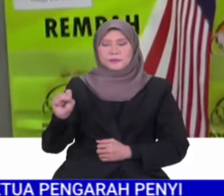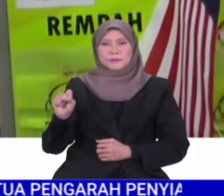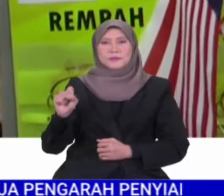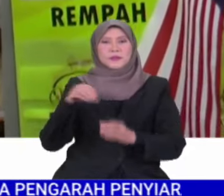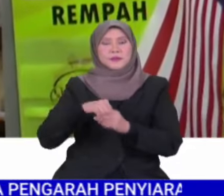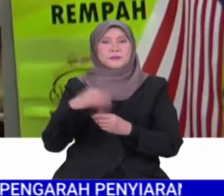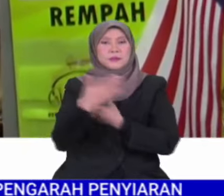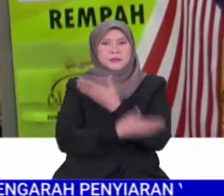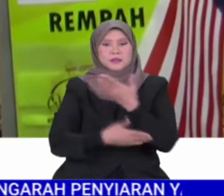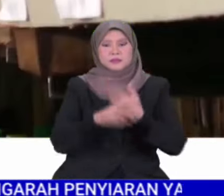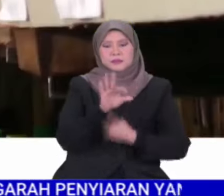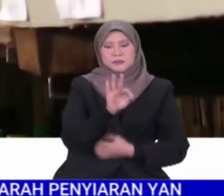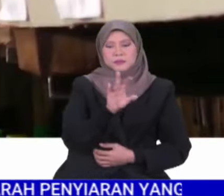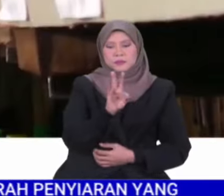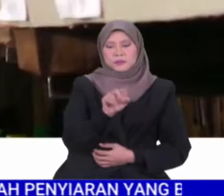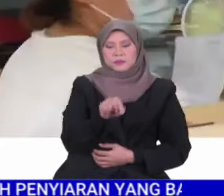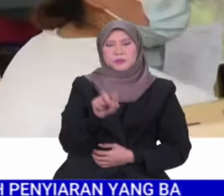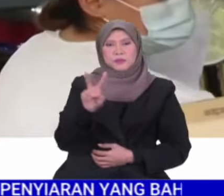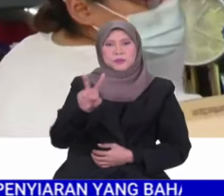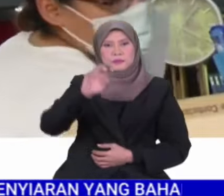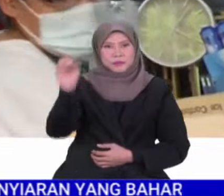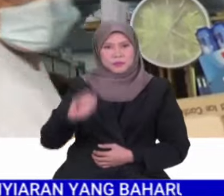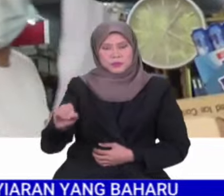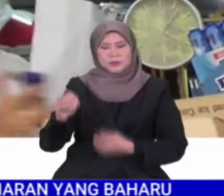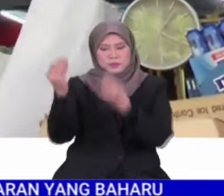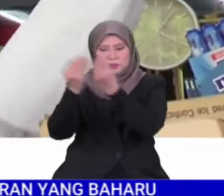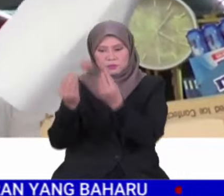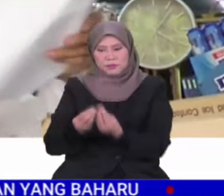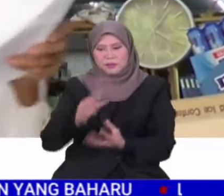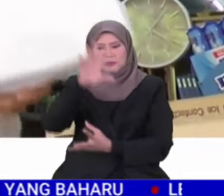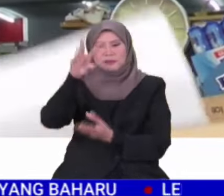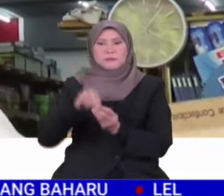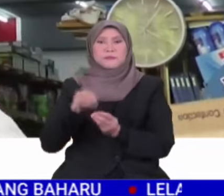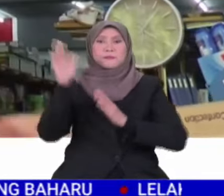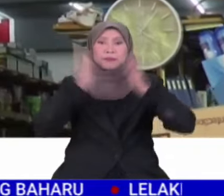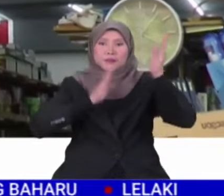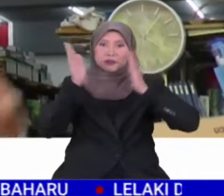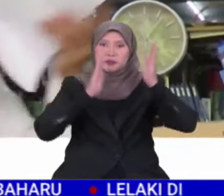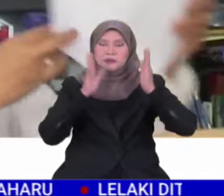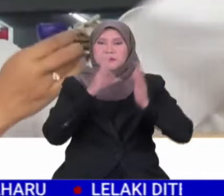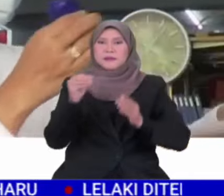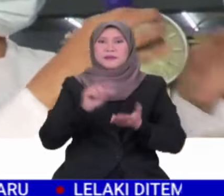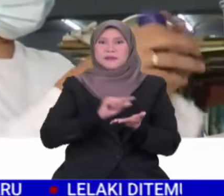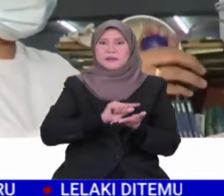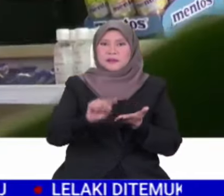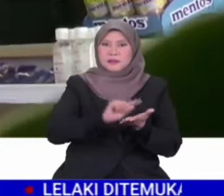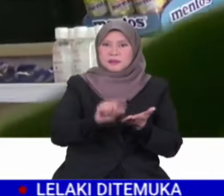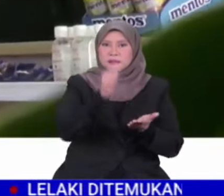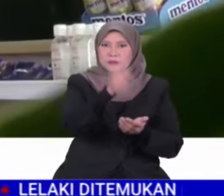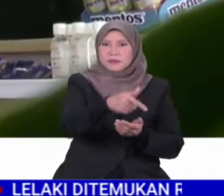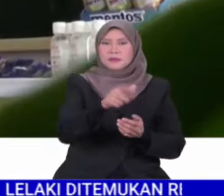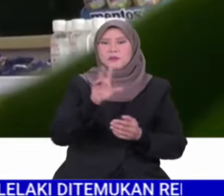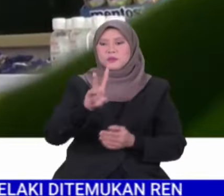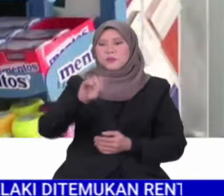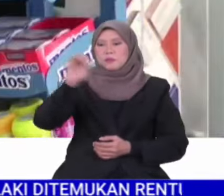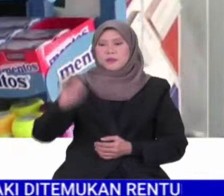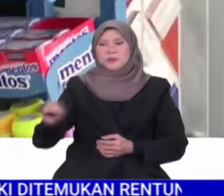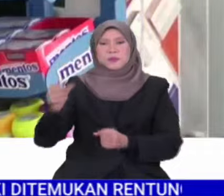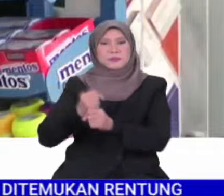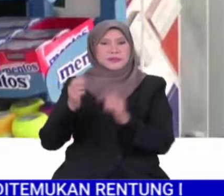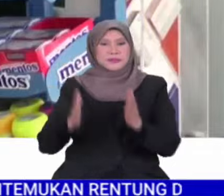membentuk 97.2% daripada jumlah keseluruhan perniagaan di Malaysia dan menggaji hampir 70%